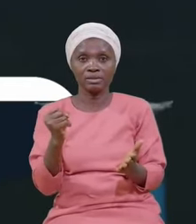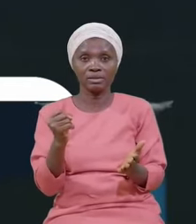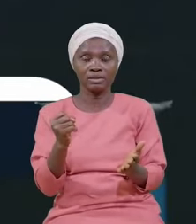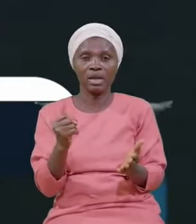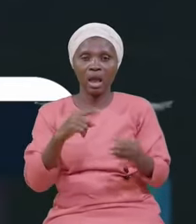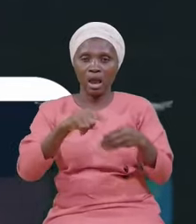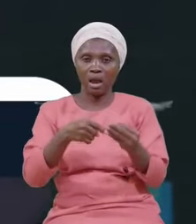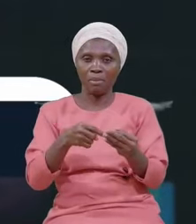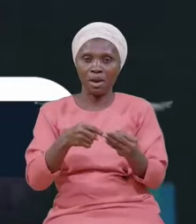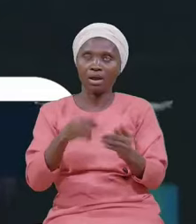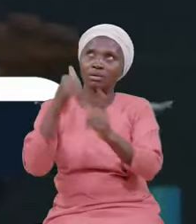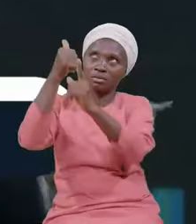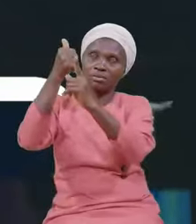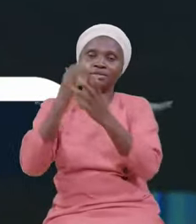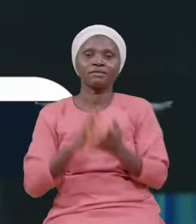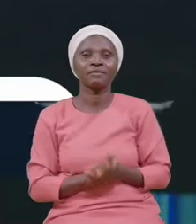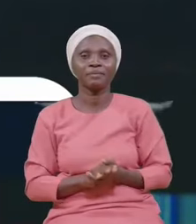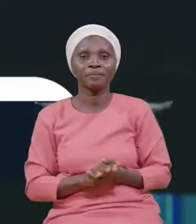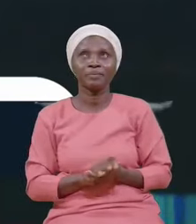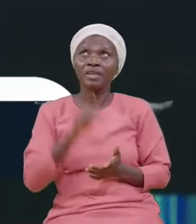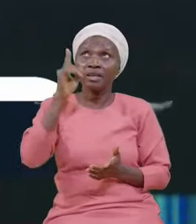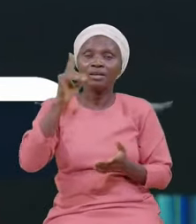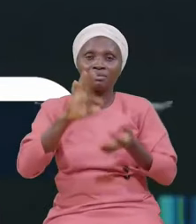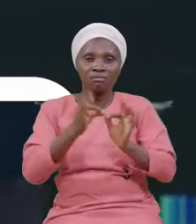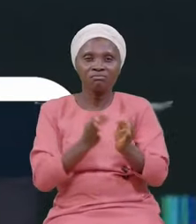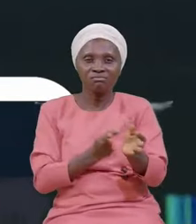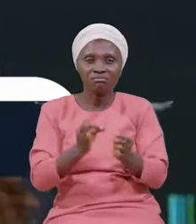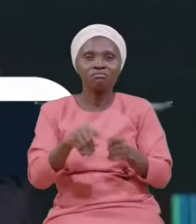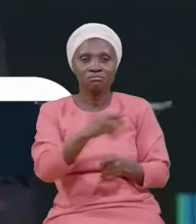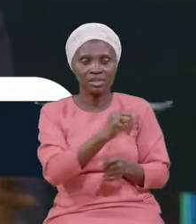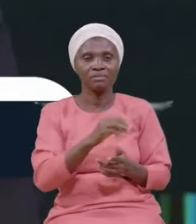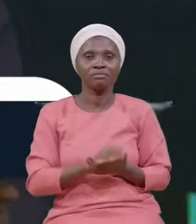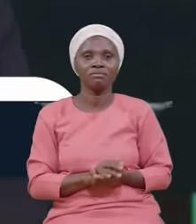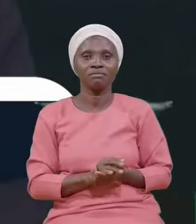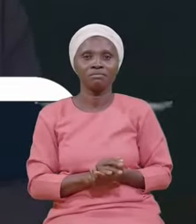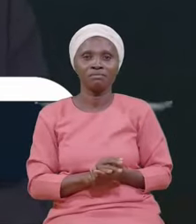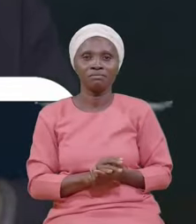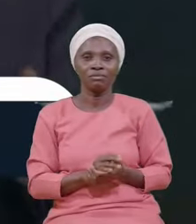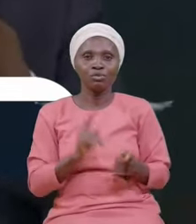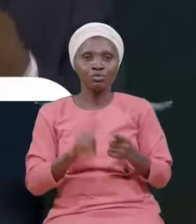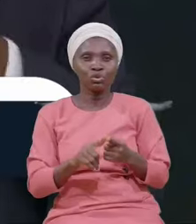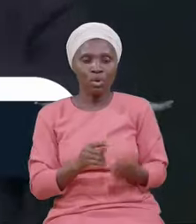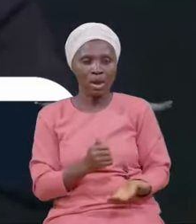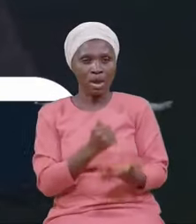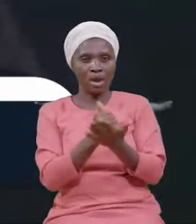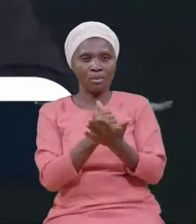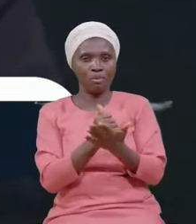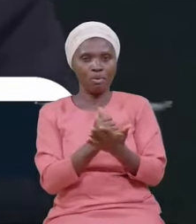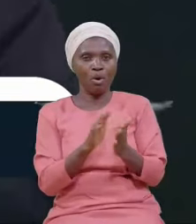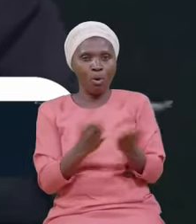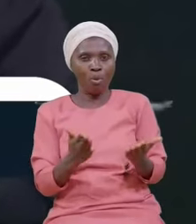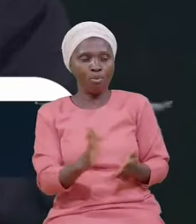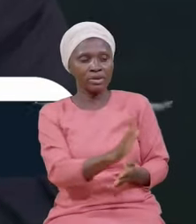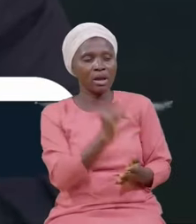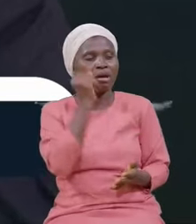toutes les Écritures ce qui le concernait. Il a interprété les Écritures. Il a ouvert leur compréhension